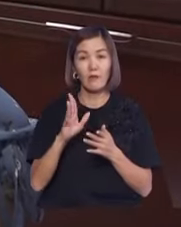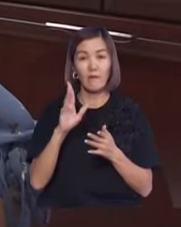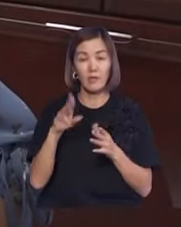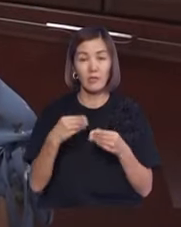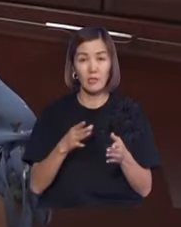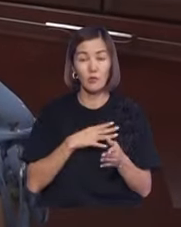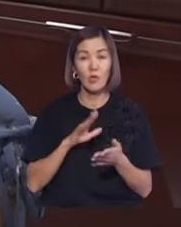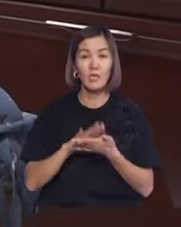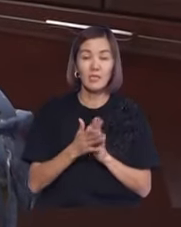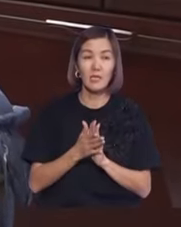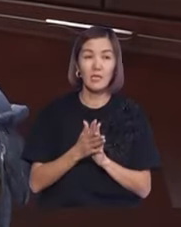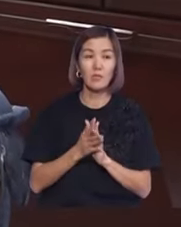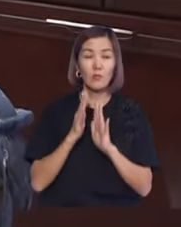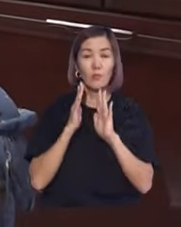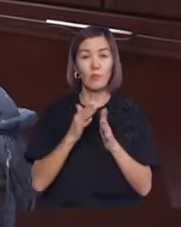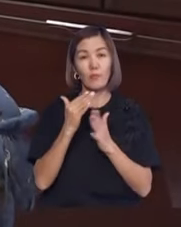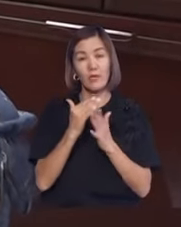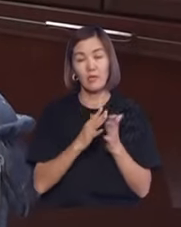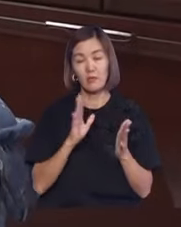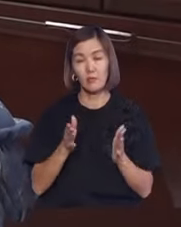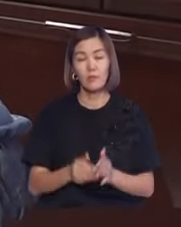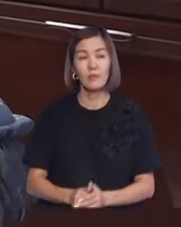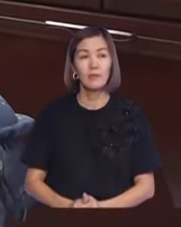квартиры, согласно его порядковой очереди.